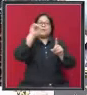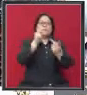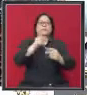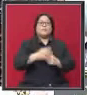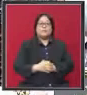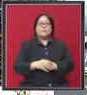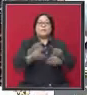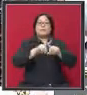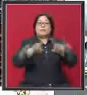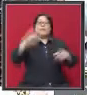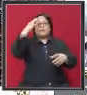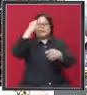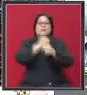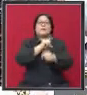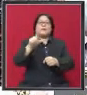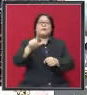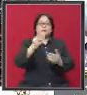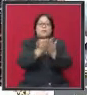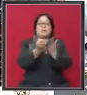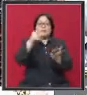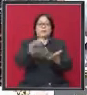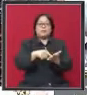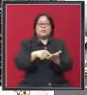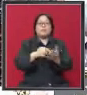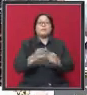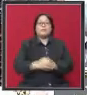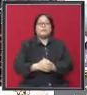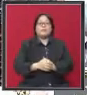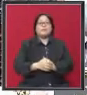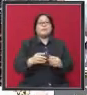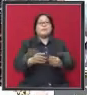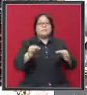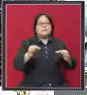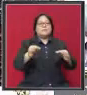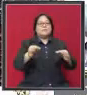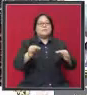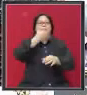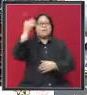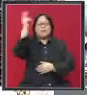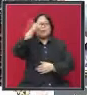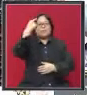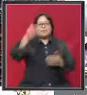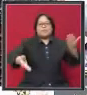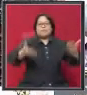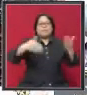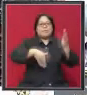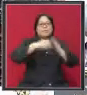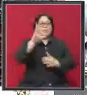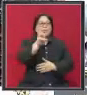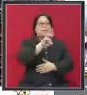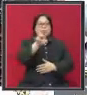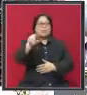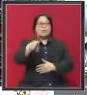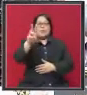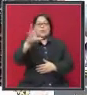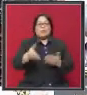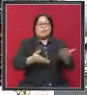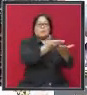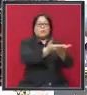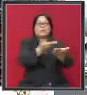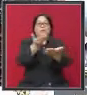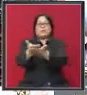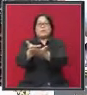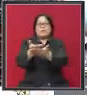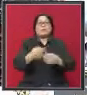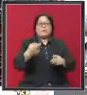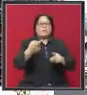sempurna. Tetapi yakinlah belanjawan ini adalah natijah terbaik kerajaan setelah mempertimbangkan lebih 6,600 cadangan yang